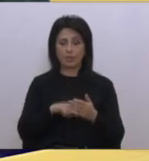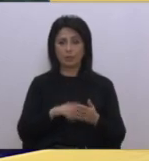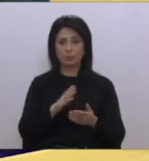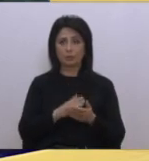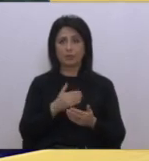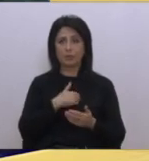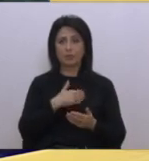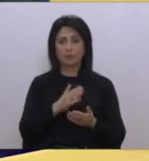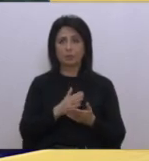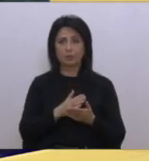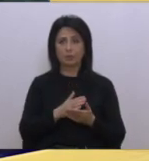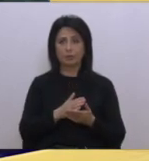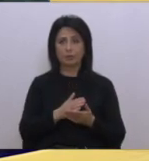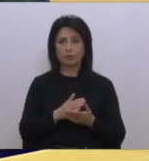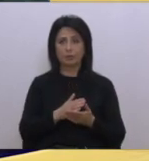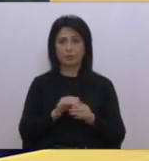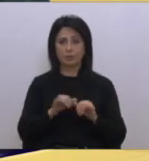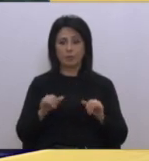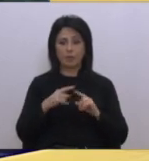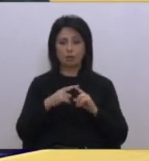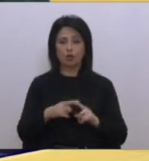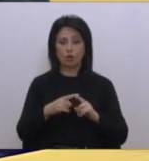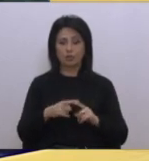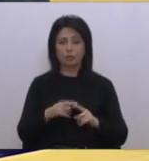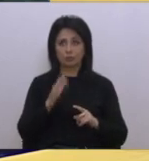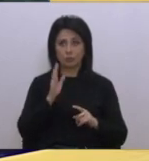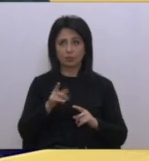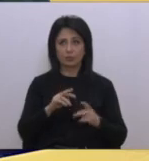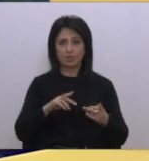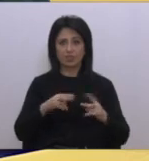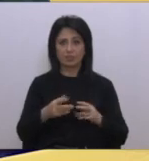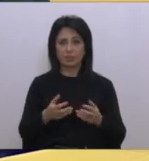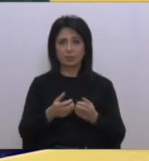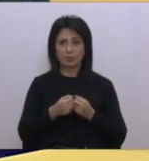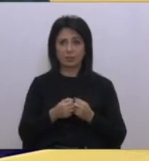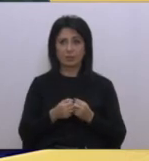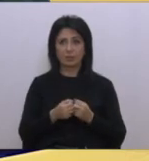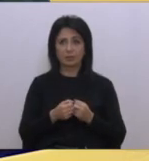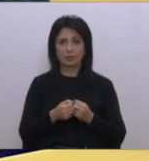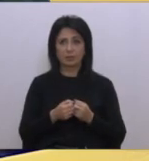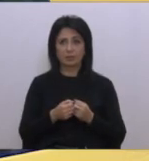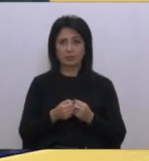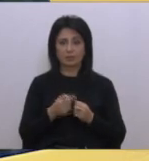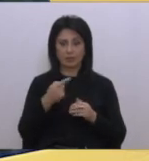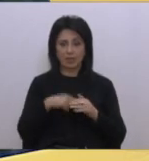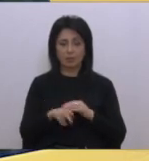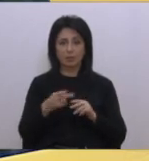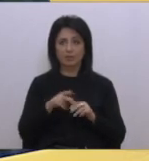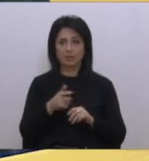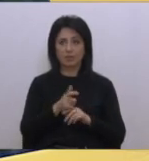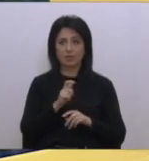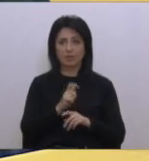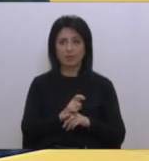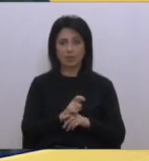და იმედი მაქვს, რომ ფართე კონსენსუსით შევძლოთ ამ ცვლილებების მიღებას, გამომდინარე იქიდან, რომ ეს